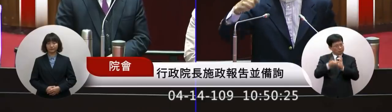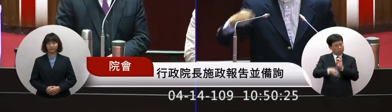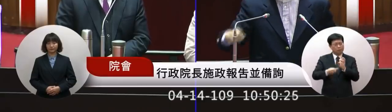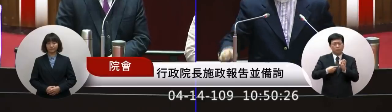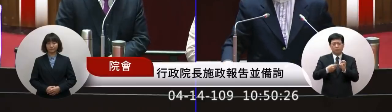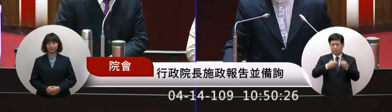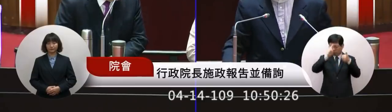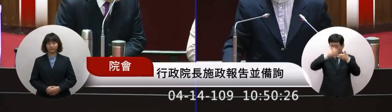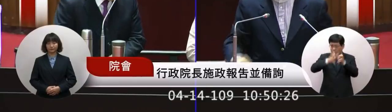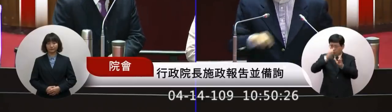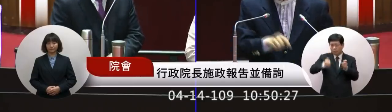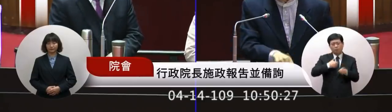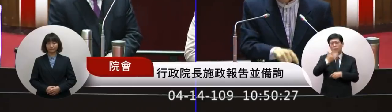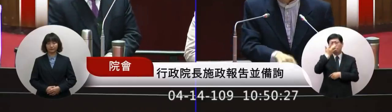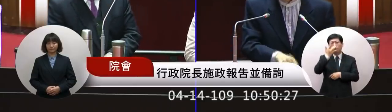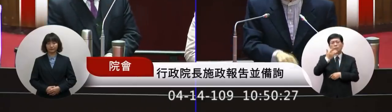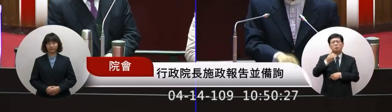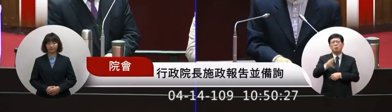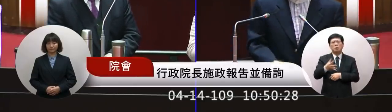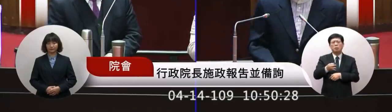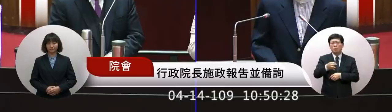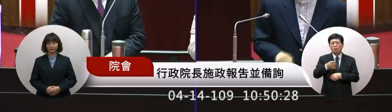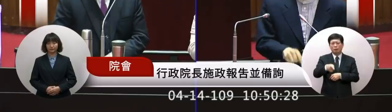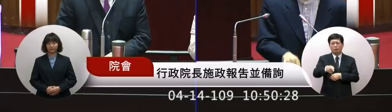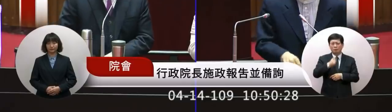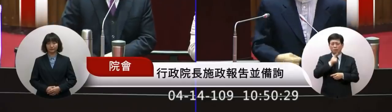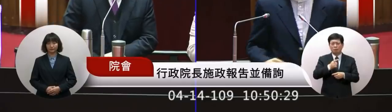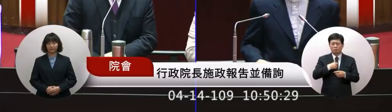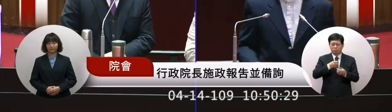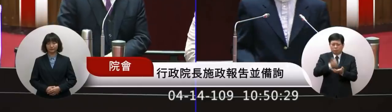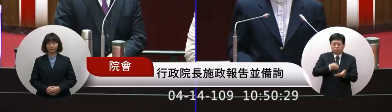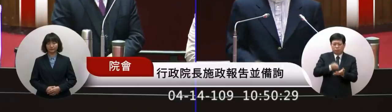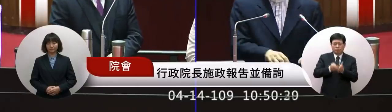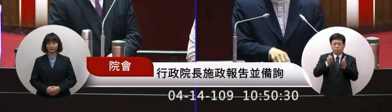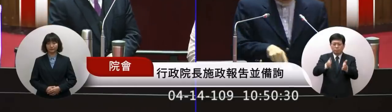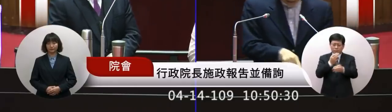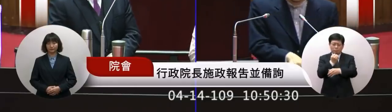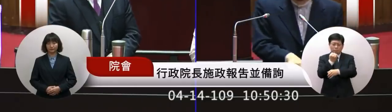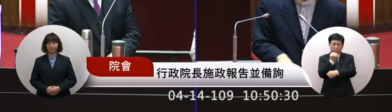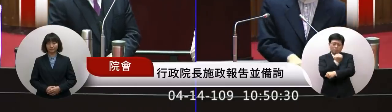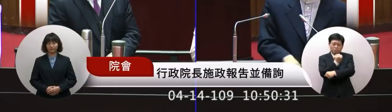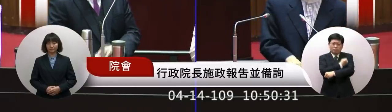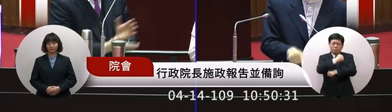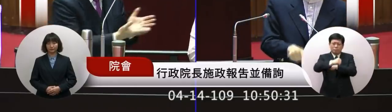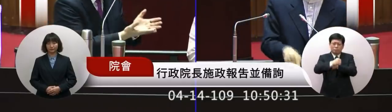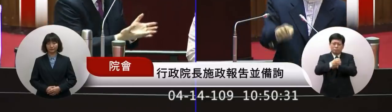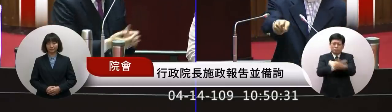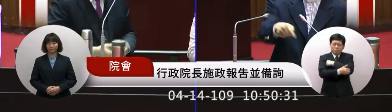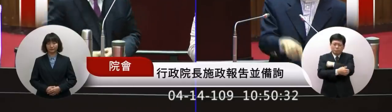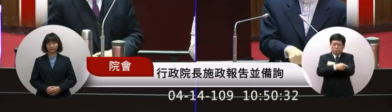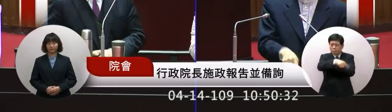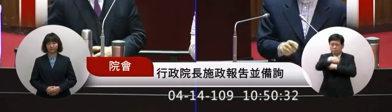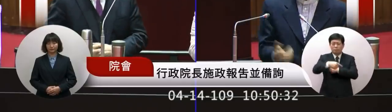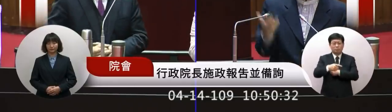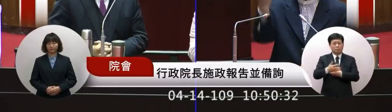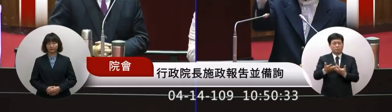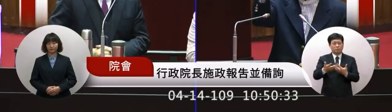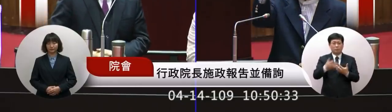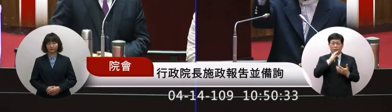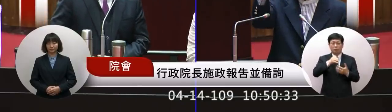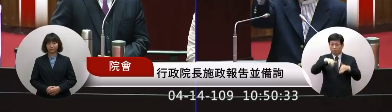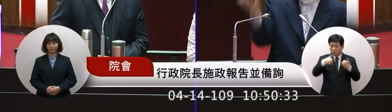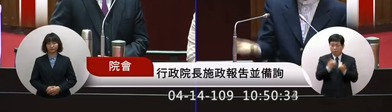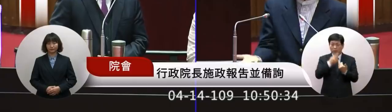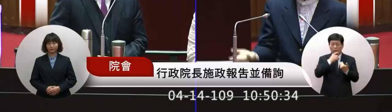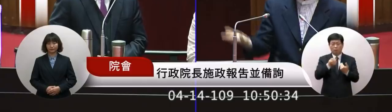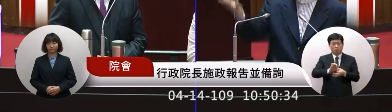题啊，这徐部长可能改了改，想来不啊呢苛刻劳工啊，啊你刚刚呢，结果你现在变提高